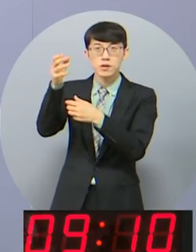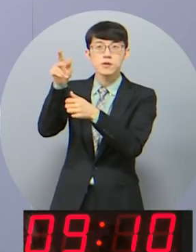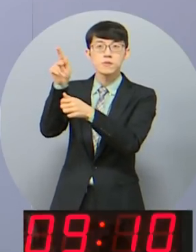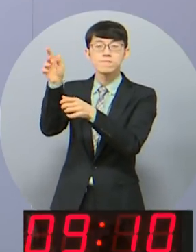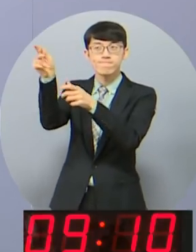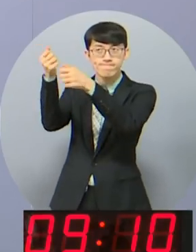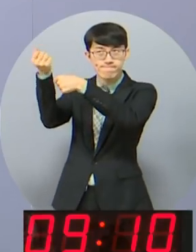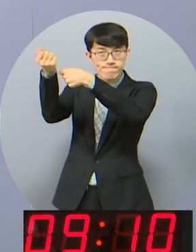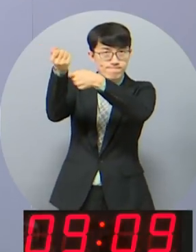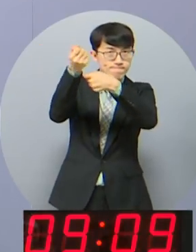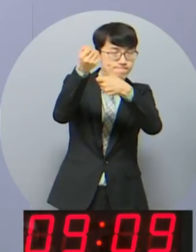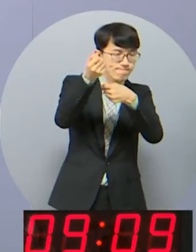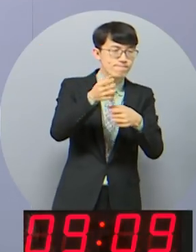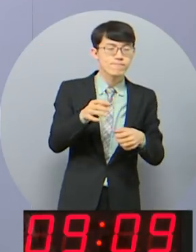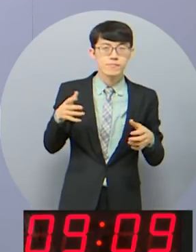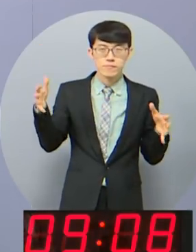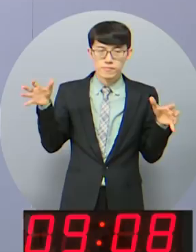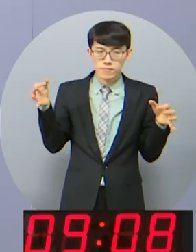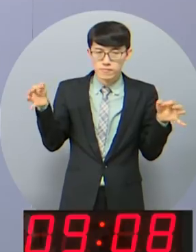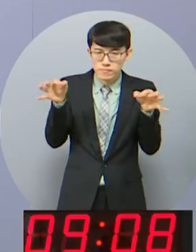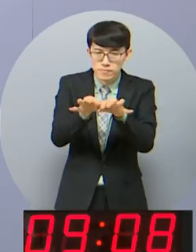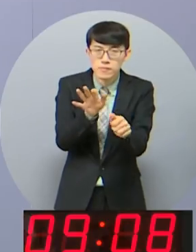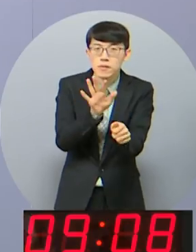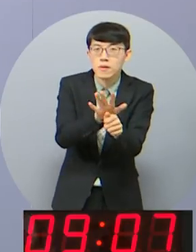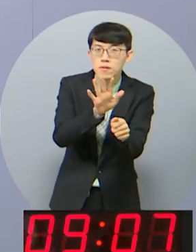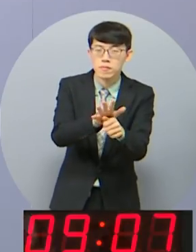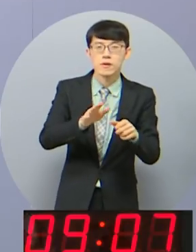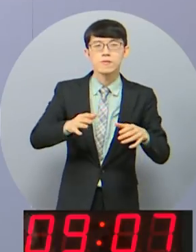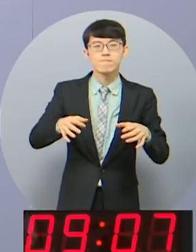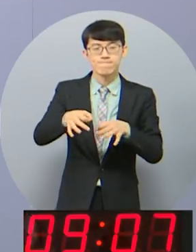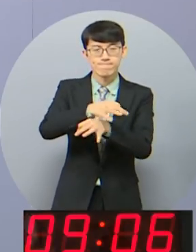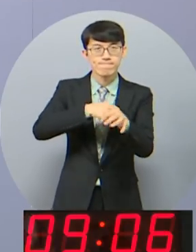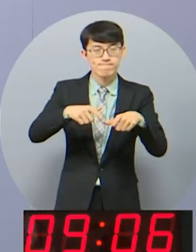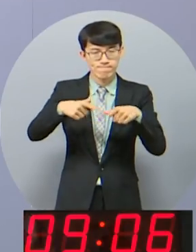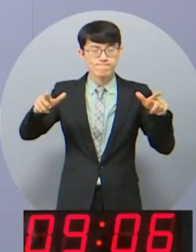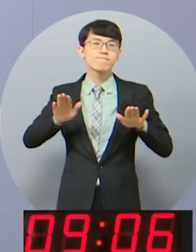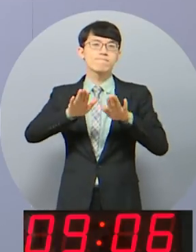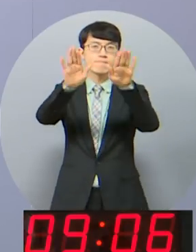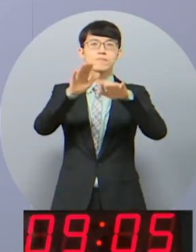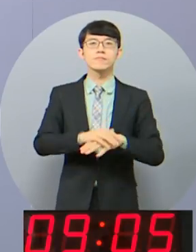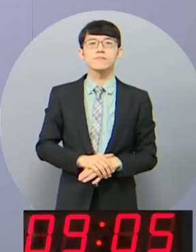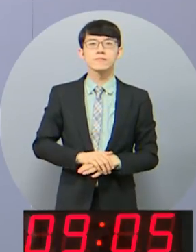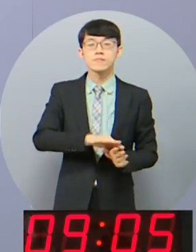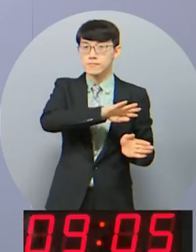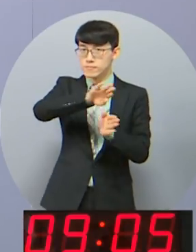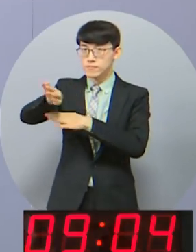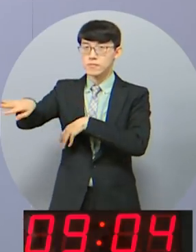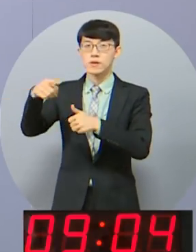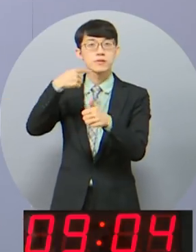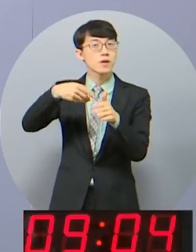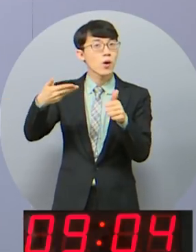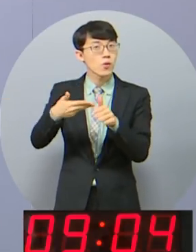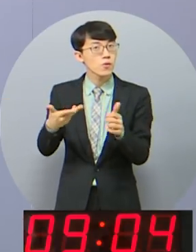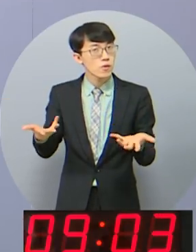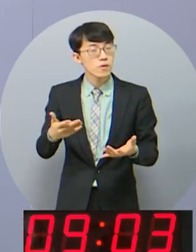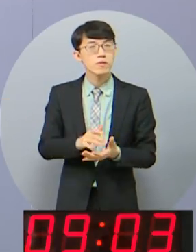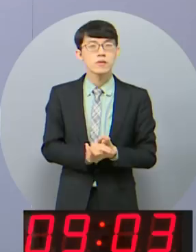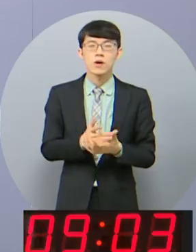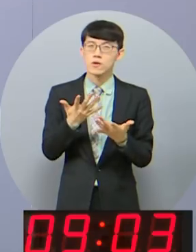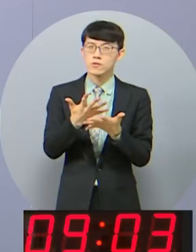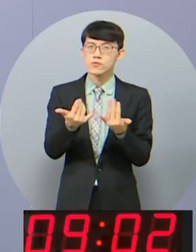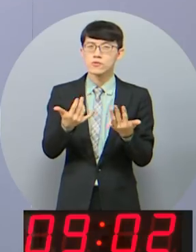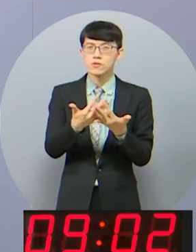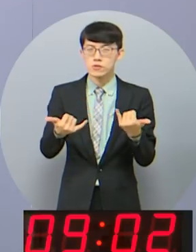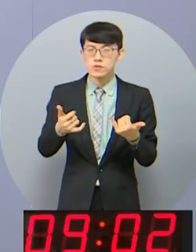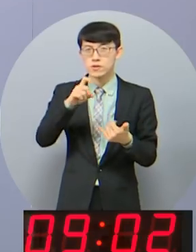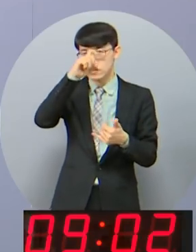济商圈，才有可能形成或成长。而在教育方面，提升学生的适